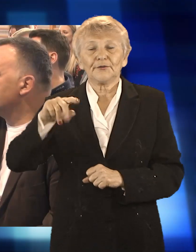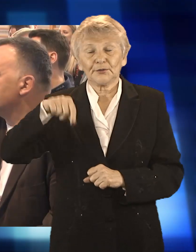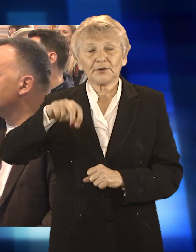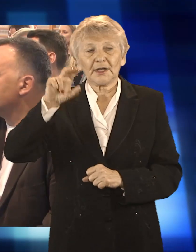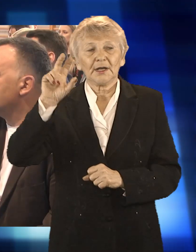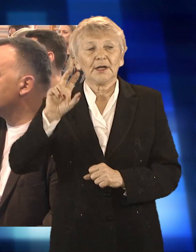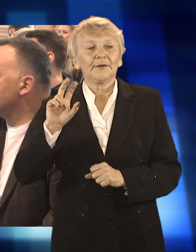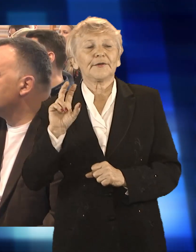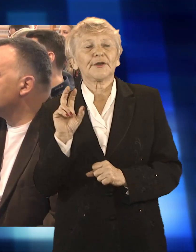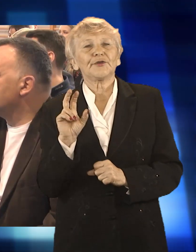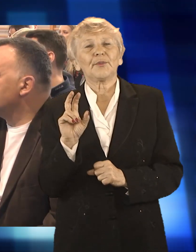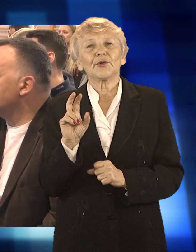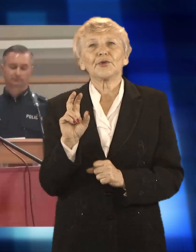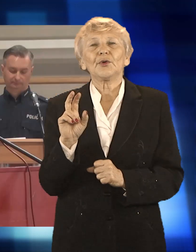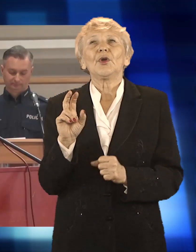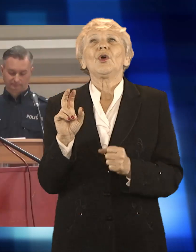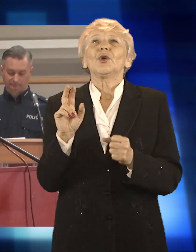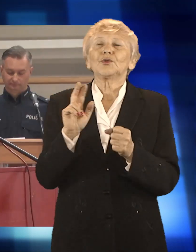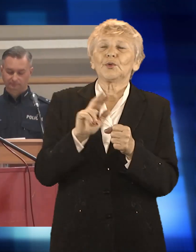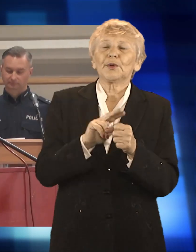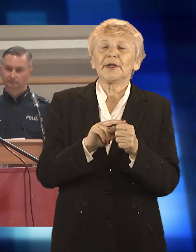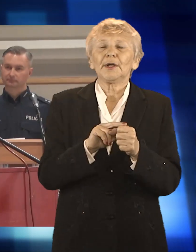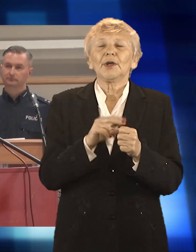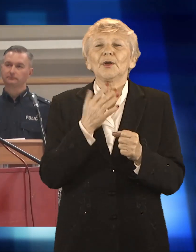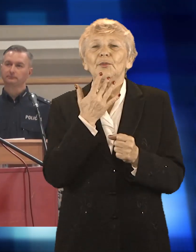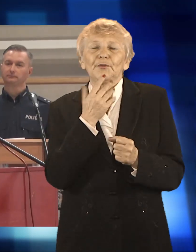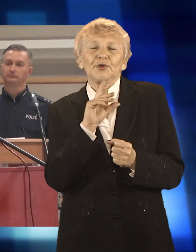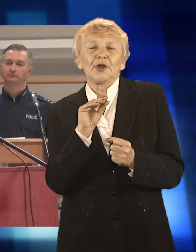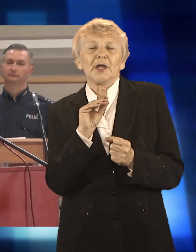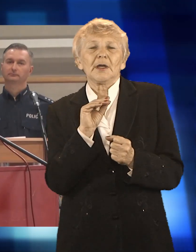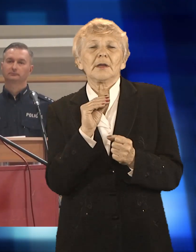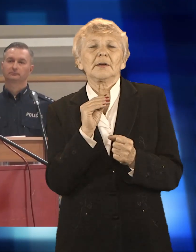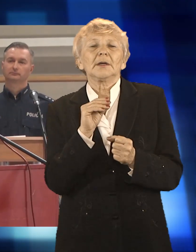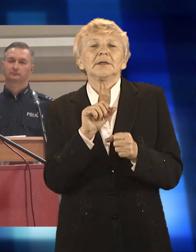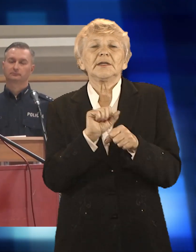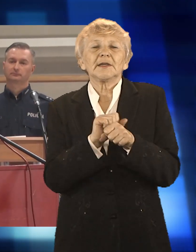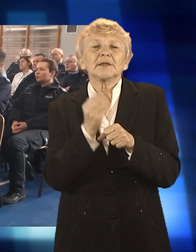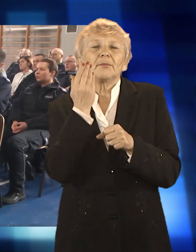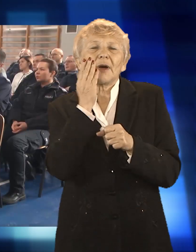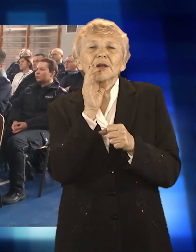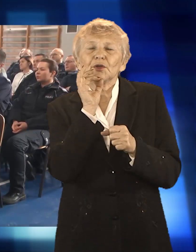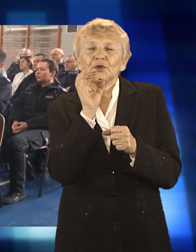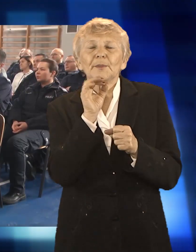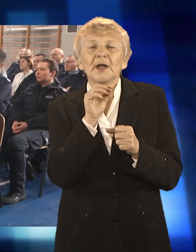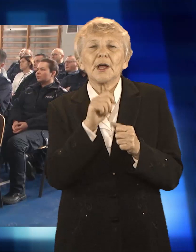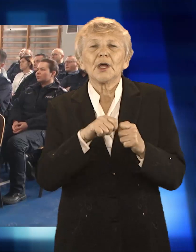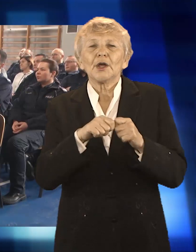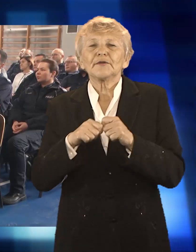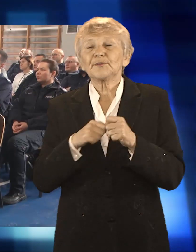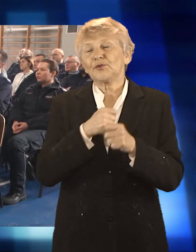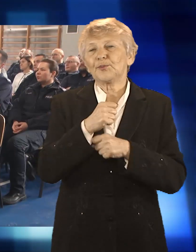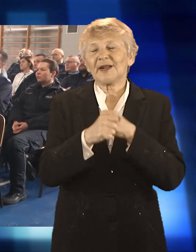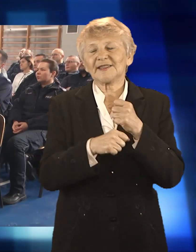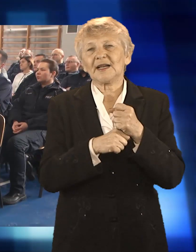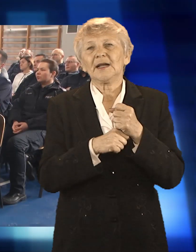tą funkcję pełni od 7 miesięcy, ale już nie szczędził bardzo ciepłych słów na temat funkcjonariuszy z raciborskiej komendy, jak i z komisariatów w